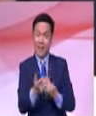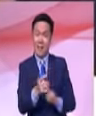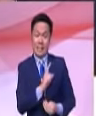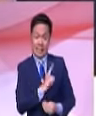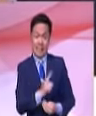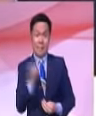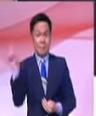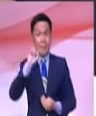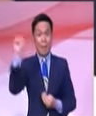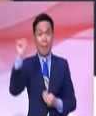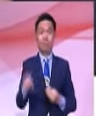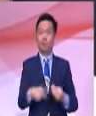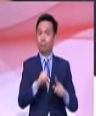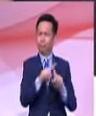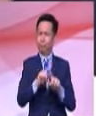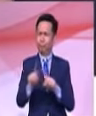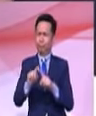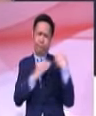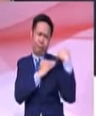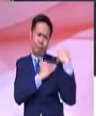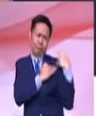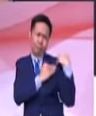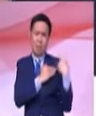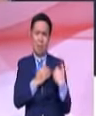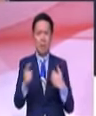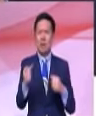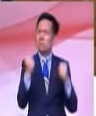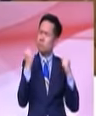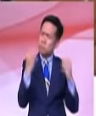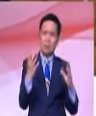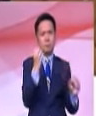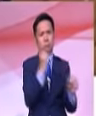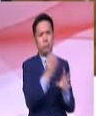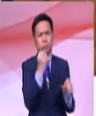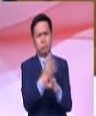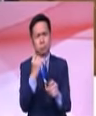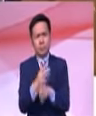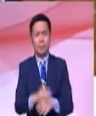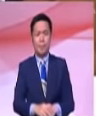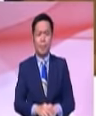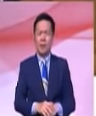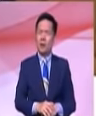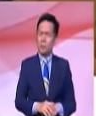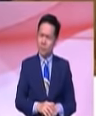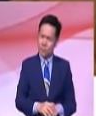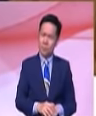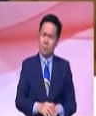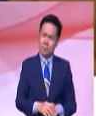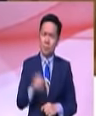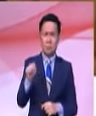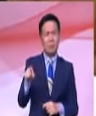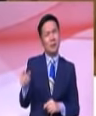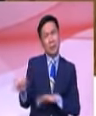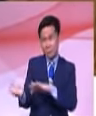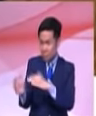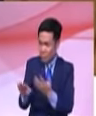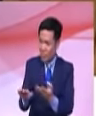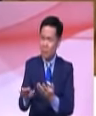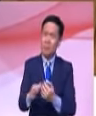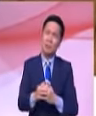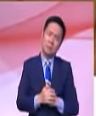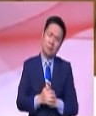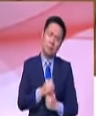beliau kepada negeri dan rakyat begitu besar sekali. Adalah satu kehilangan besar kepada negeri Sabah khususnya